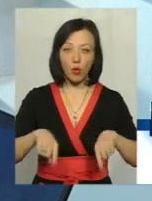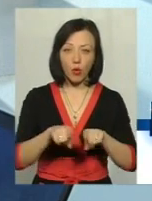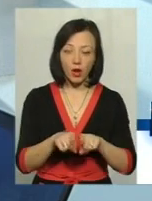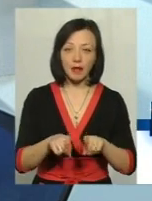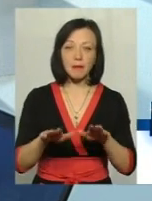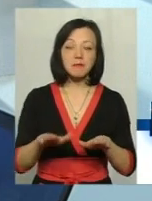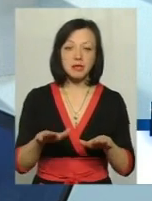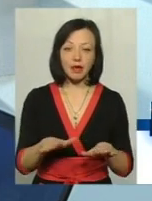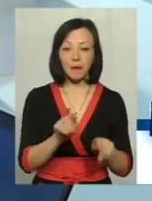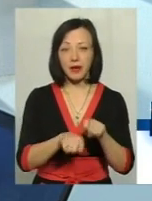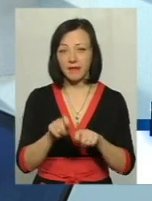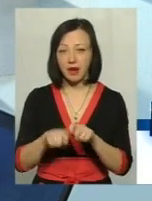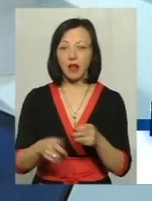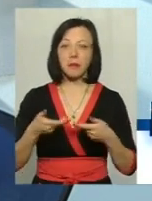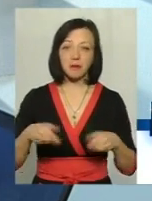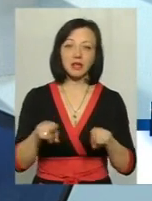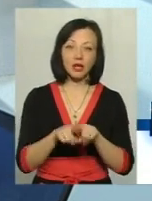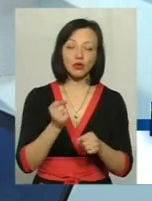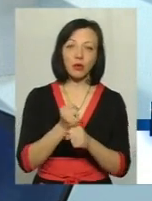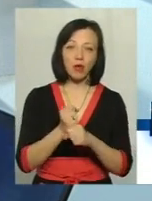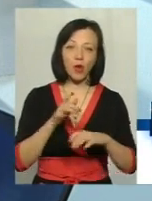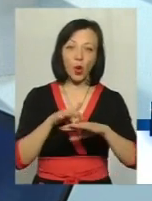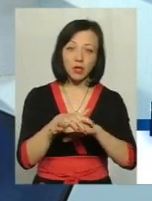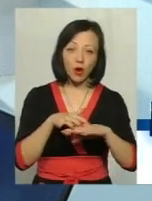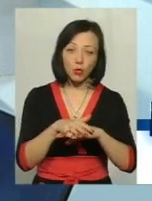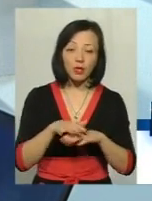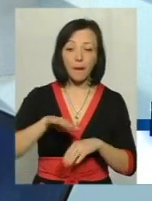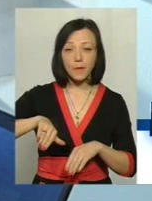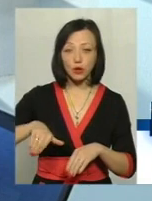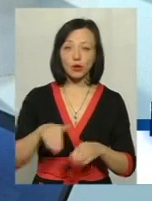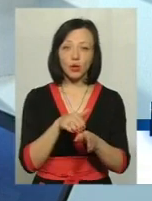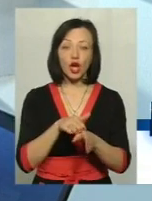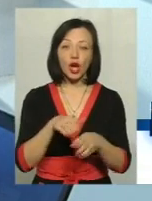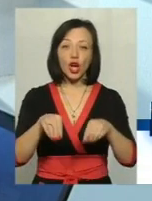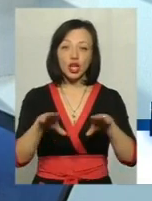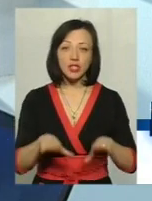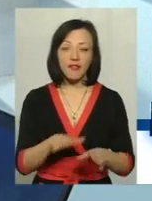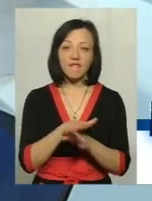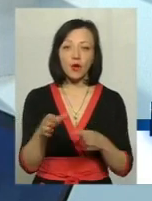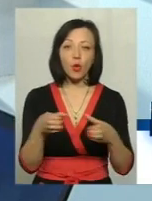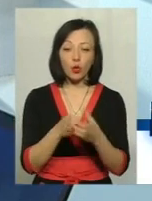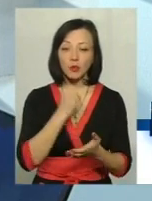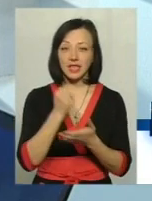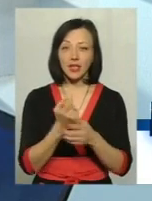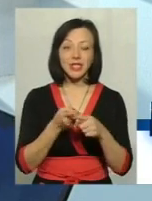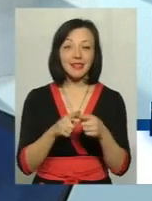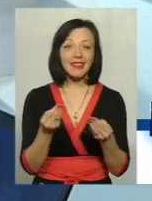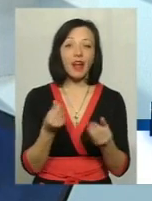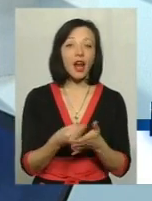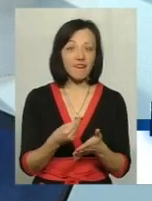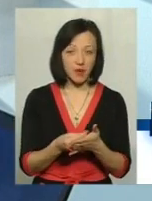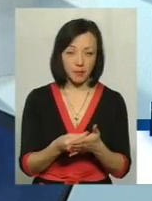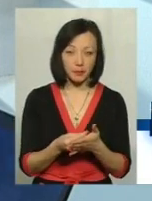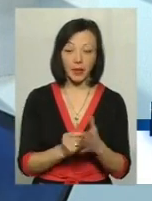інспекція перевіряла, ми теж робили розрахунки, і потім рішенням виконкому затверджувались ці тарифи.